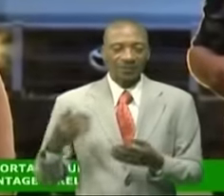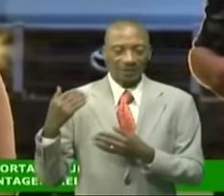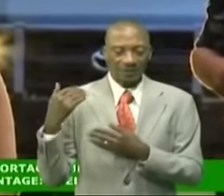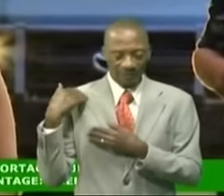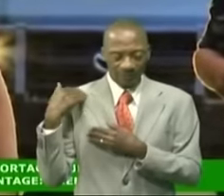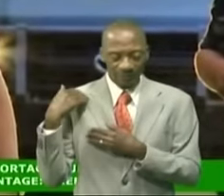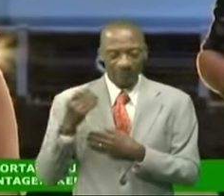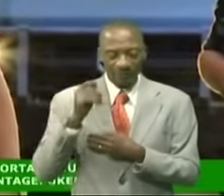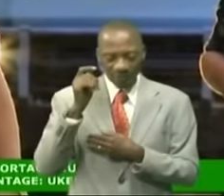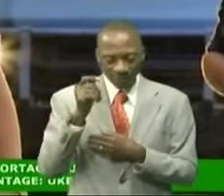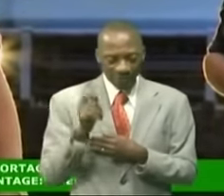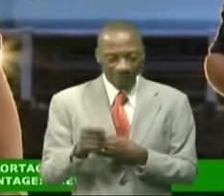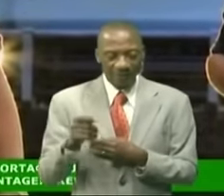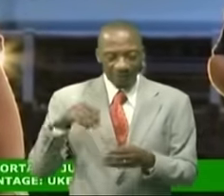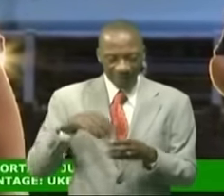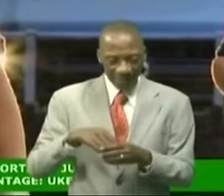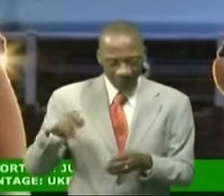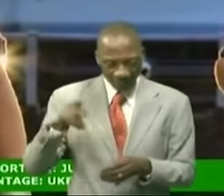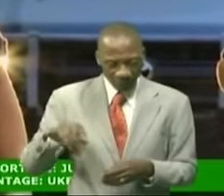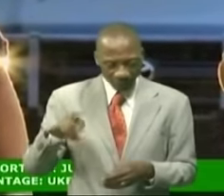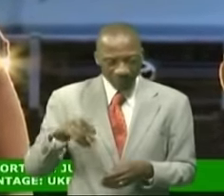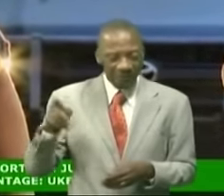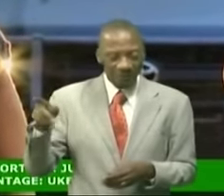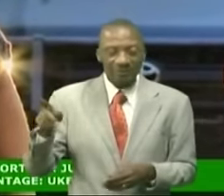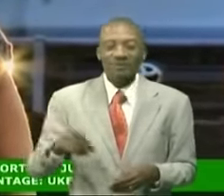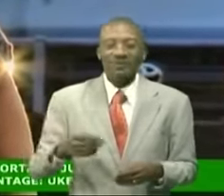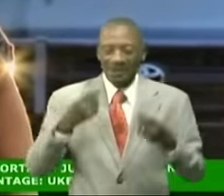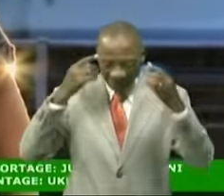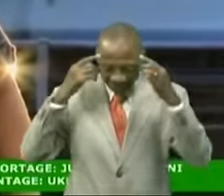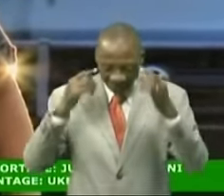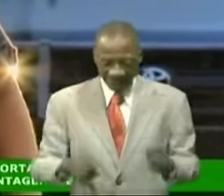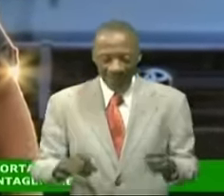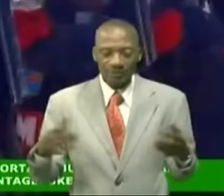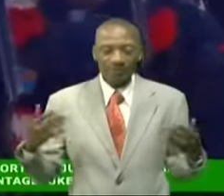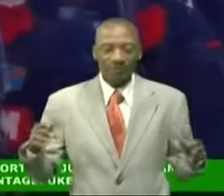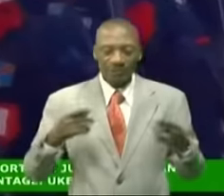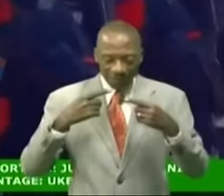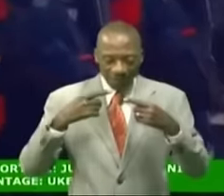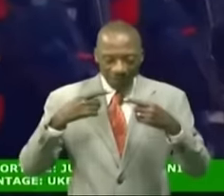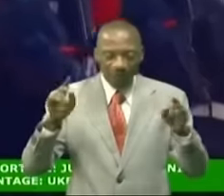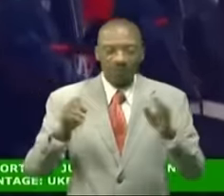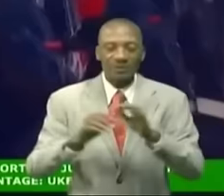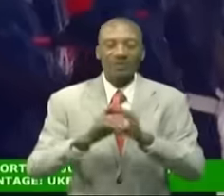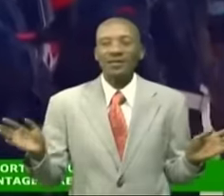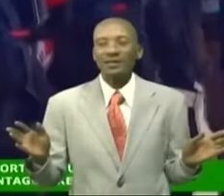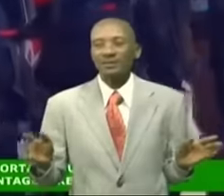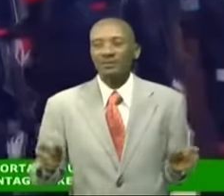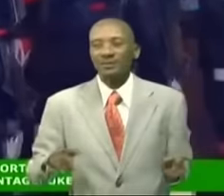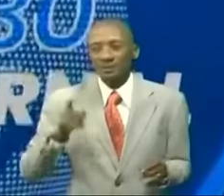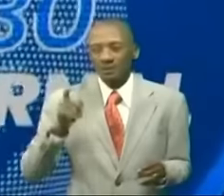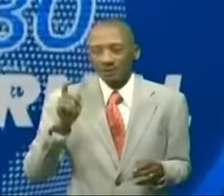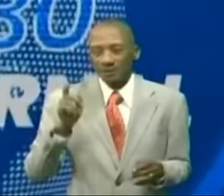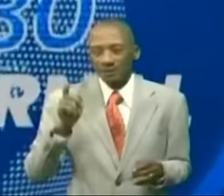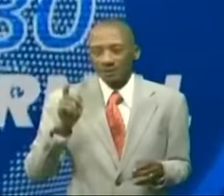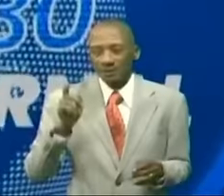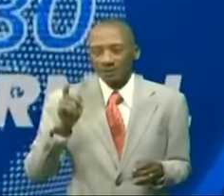en Itouri, le lieutenant général Bouyanka Chomadjouni, de remettre la discipline au sein des forces